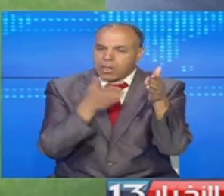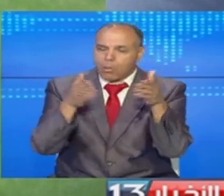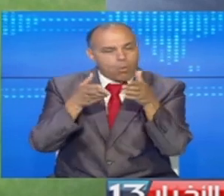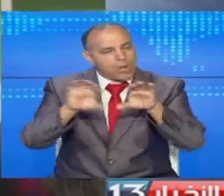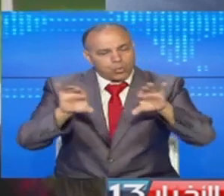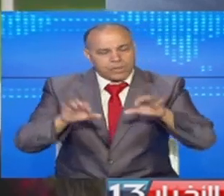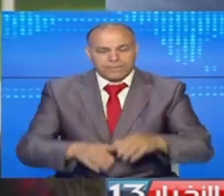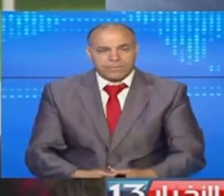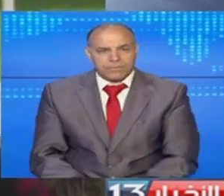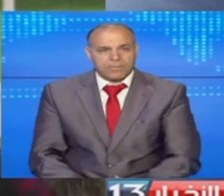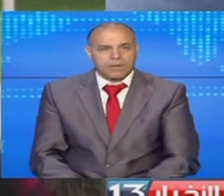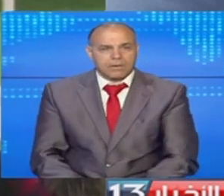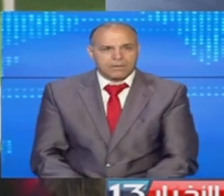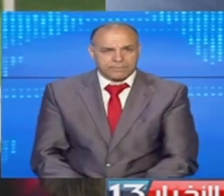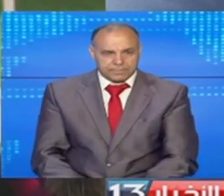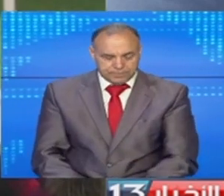الدولتين.